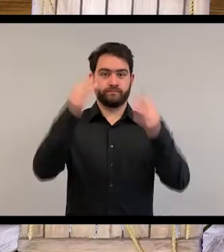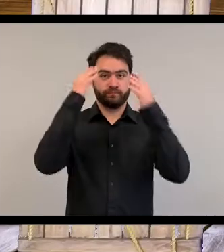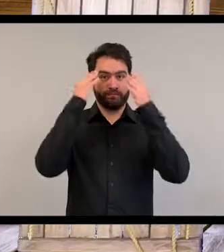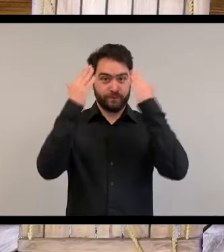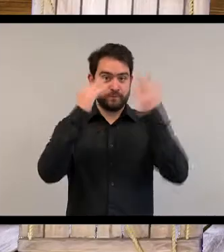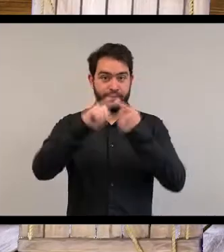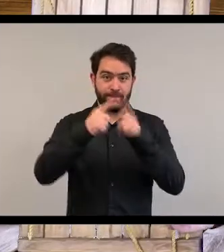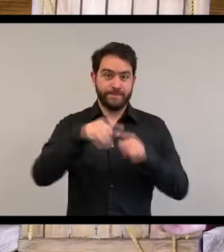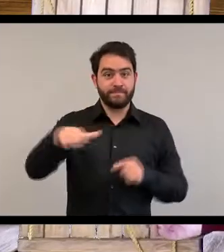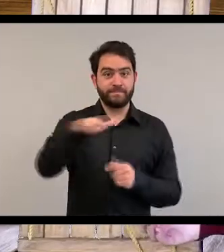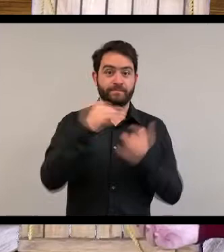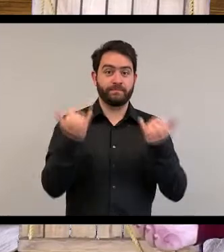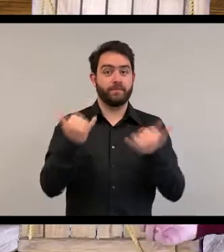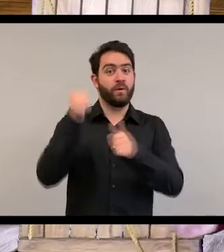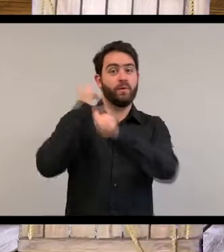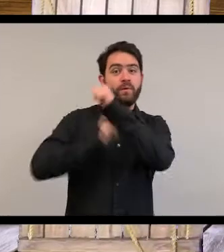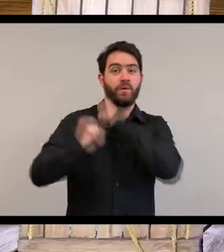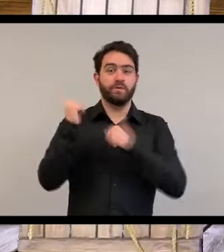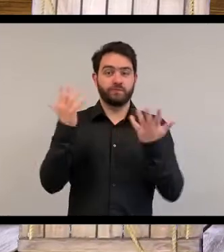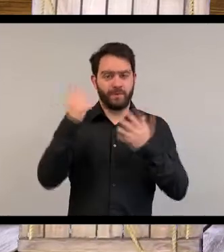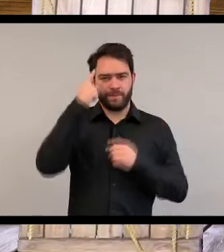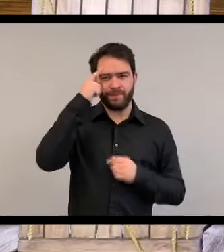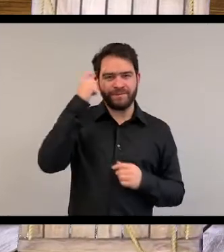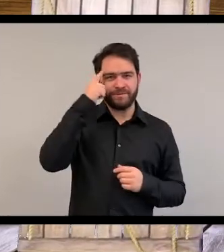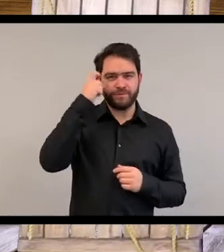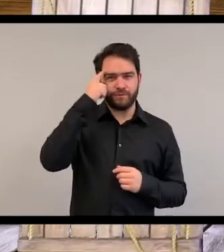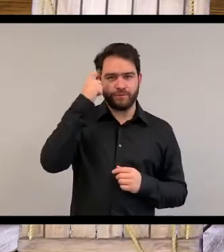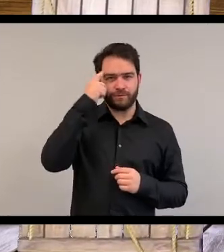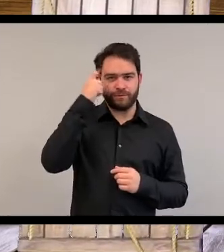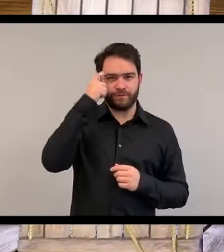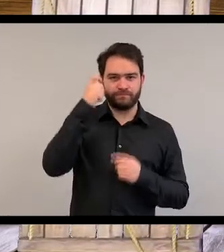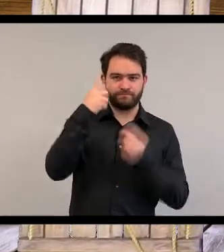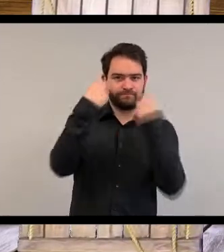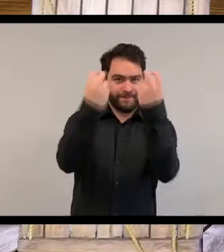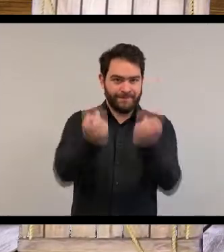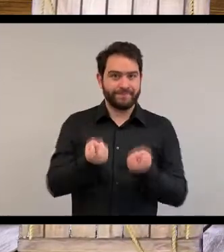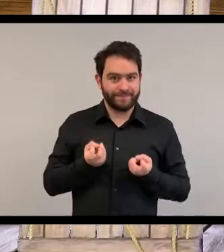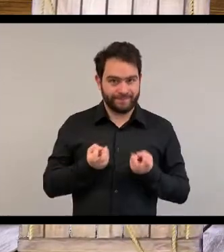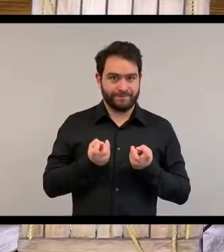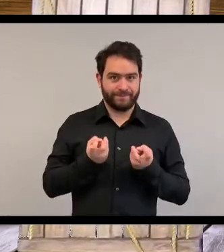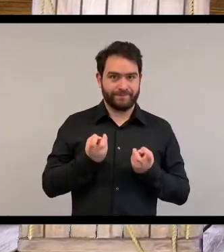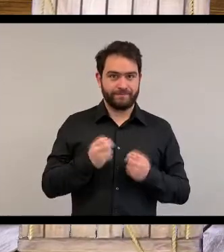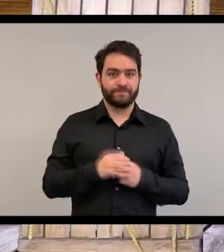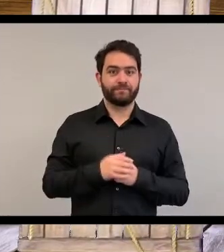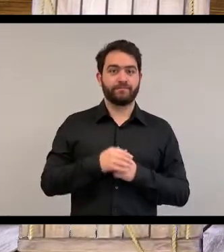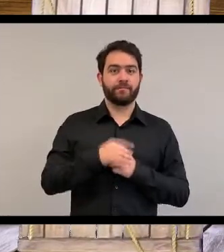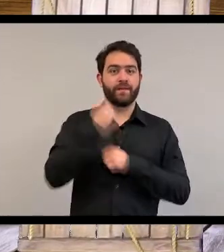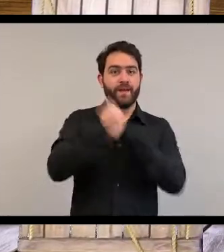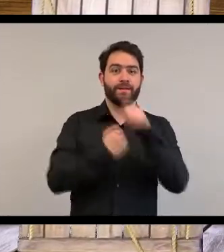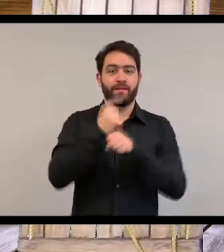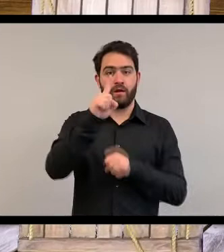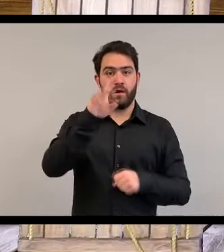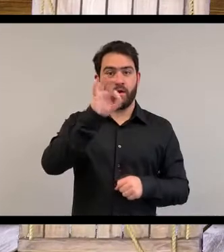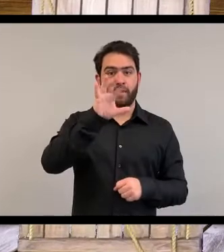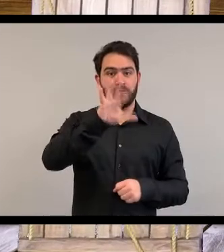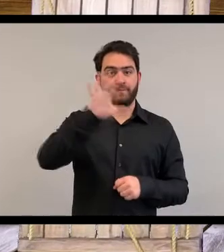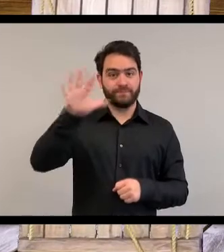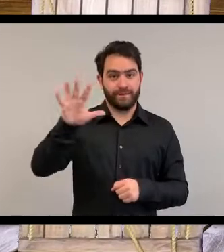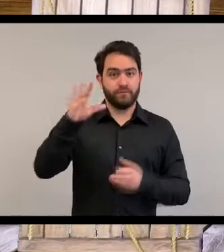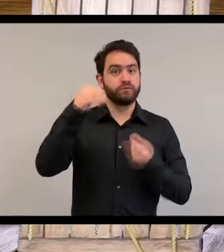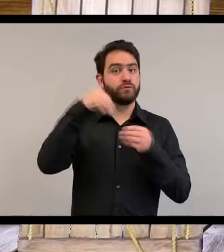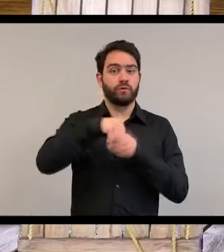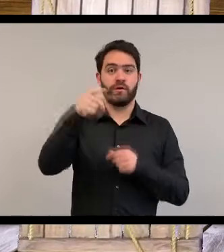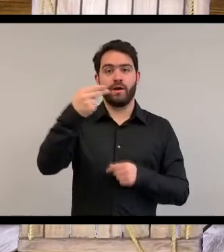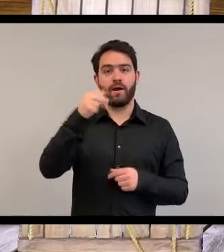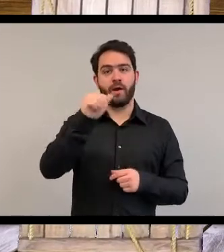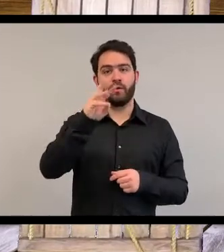Bonjour les amis. Aujourd'hui, je vais vous raconter le mystérieux toboggan. L'histoire se passe à Hugsbury,